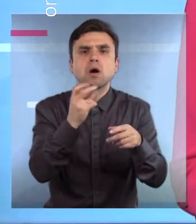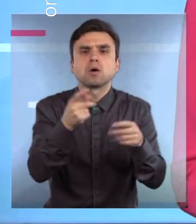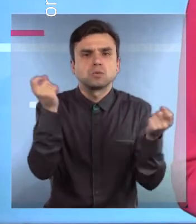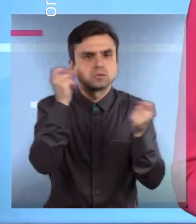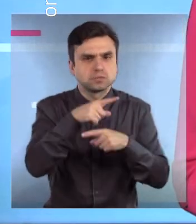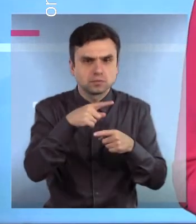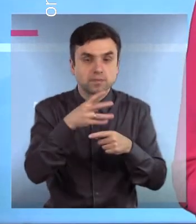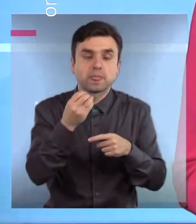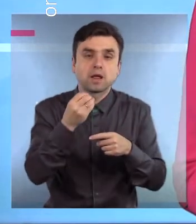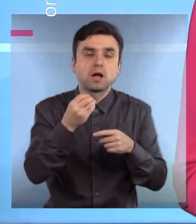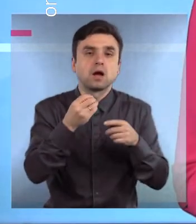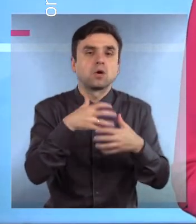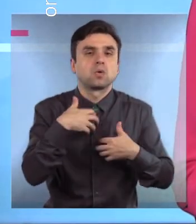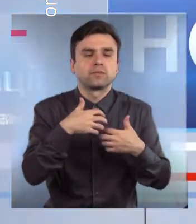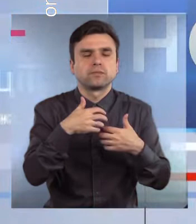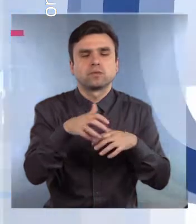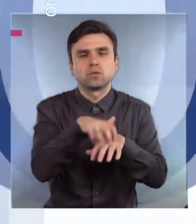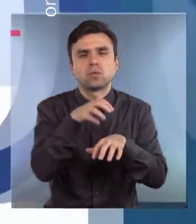кореспондентка Інна Бугайова.